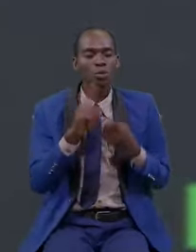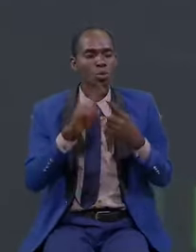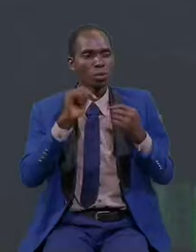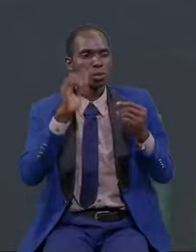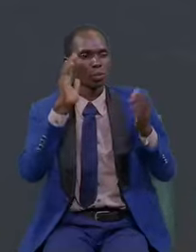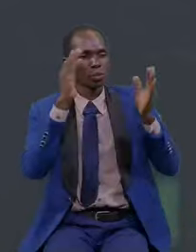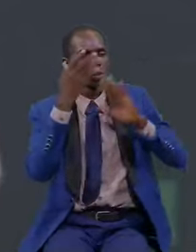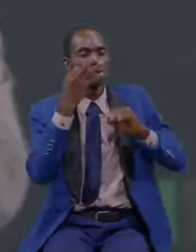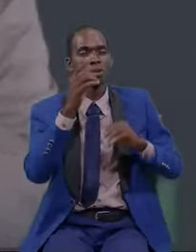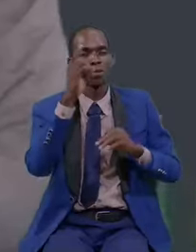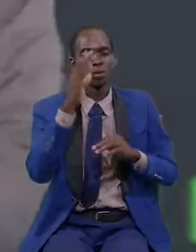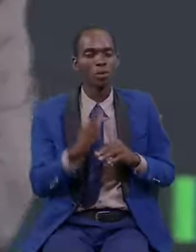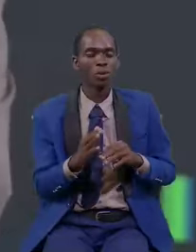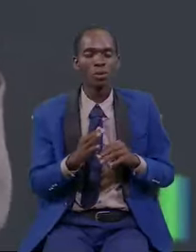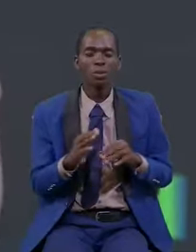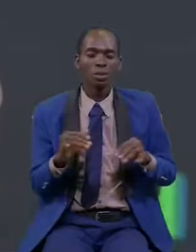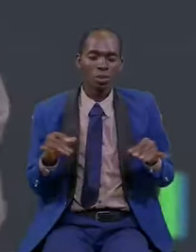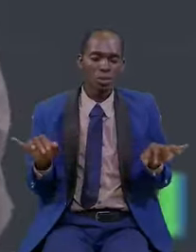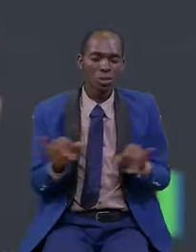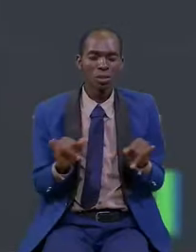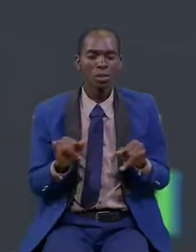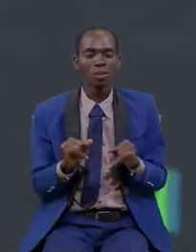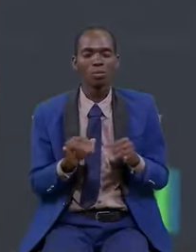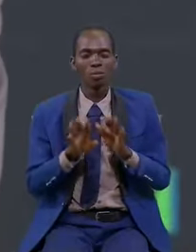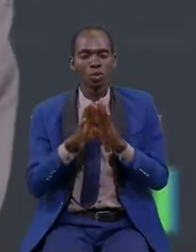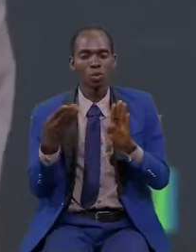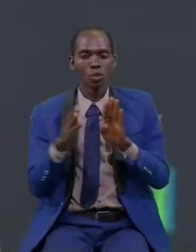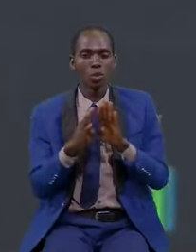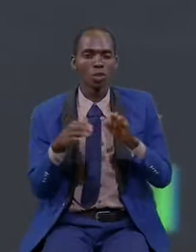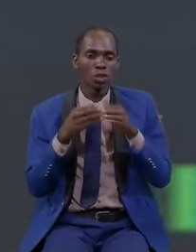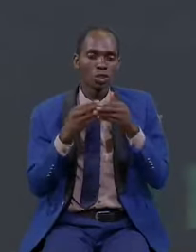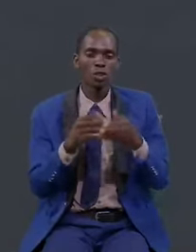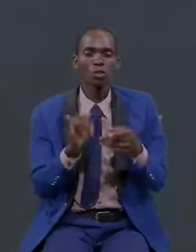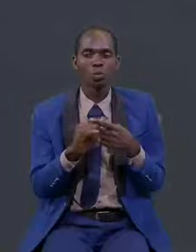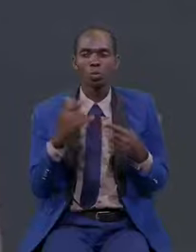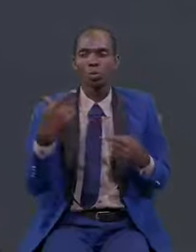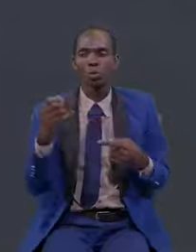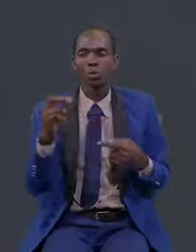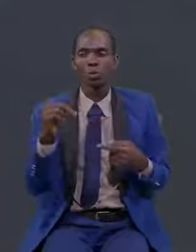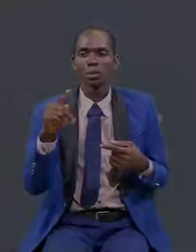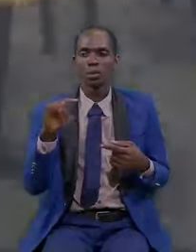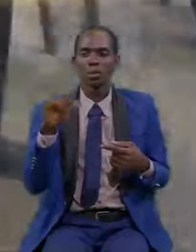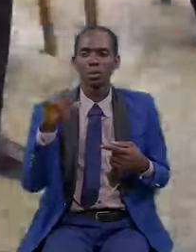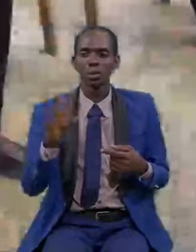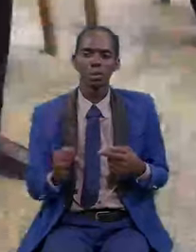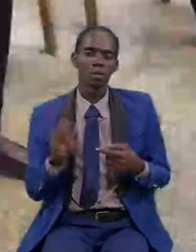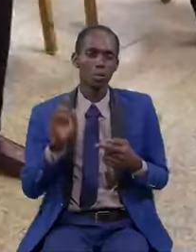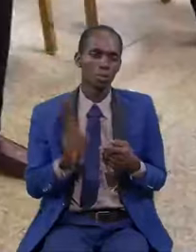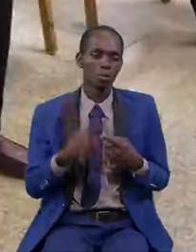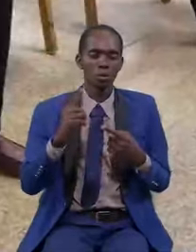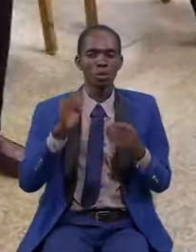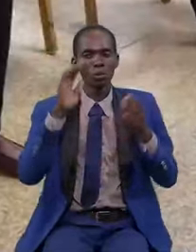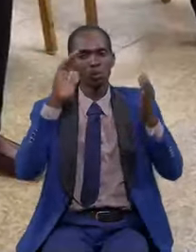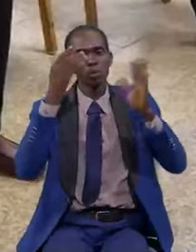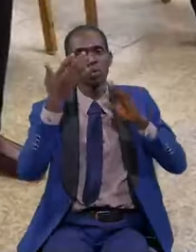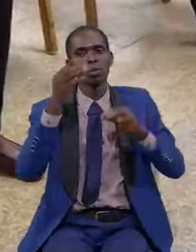la même porte conduit les nations, les païens en présence de Dieu. Et ils glorifient Dieu et se réjouissent en